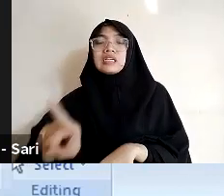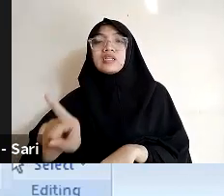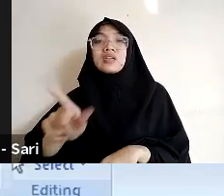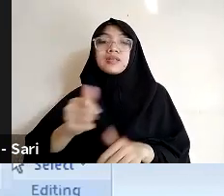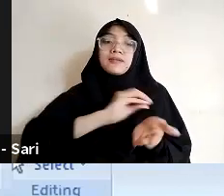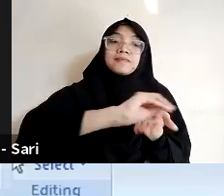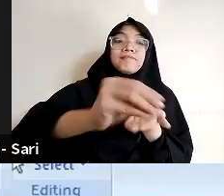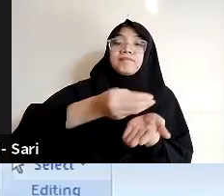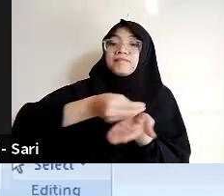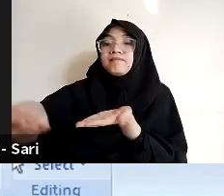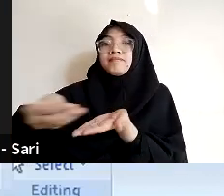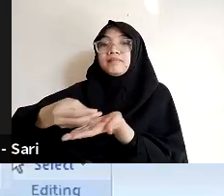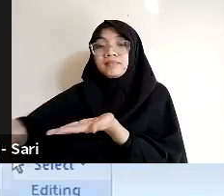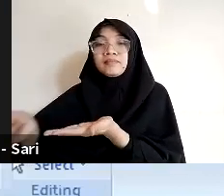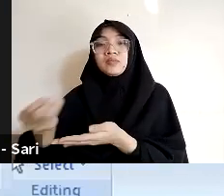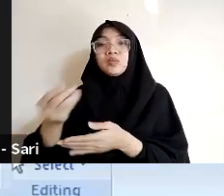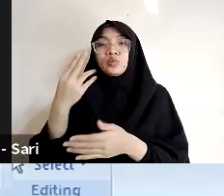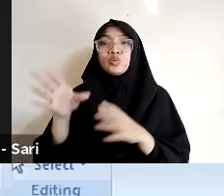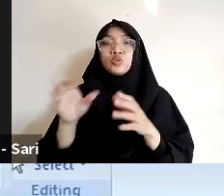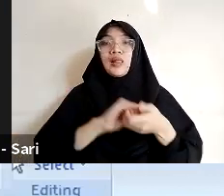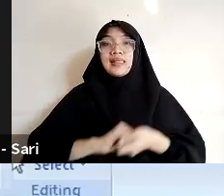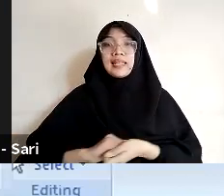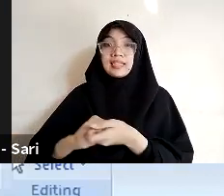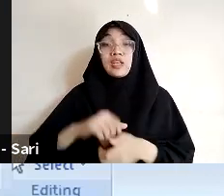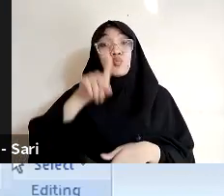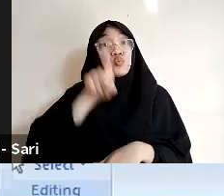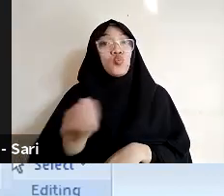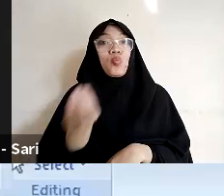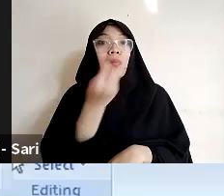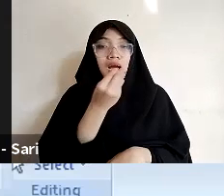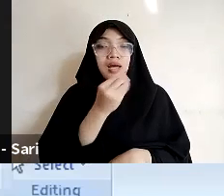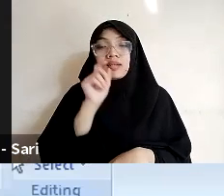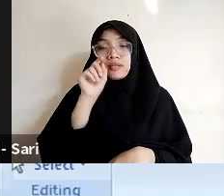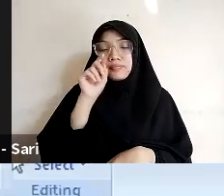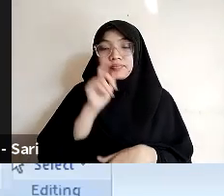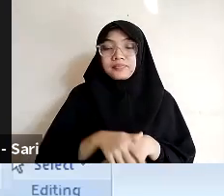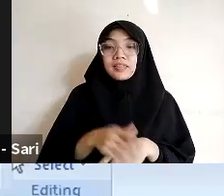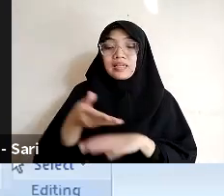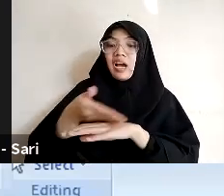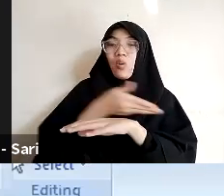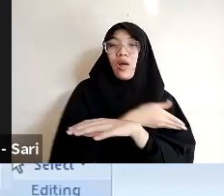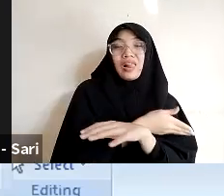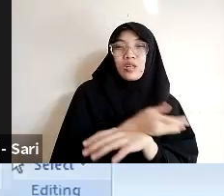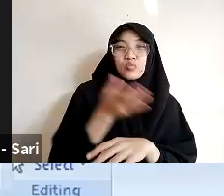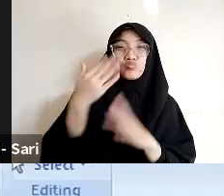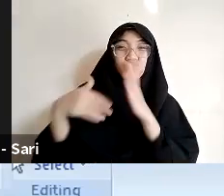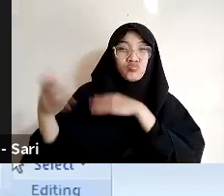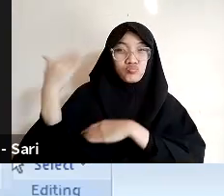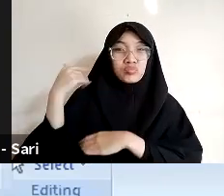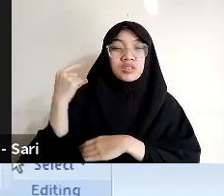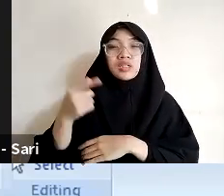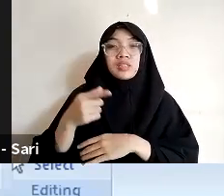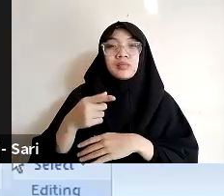bentuk solidaritas. Yang dibutuhkan itu makanan, karena pada saat itu di awal-awal belum ada yang namanya